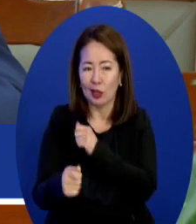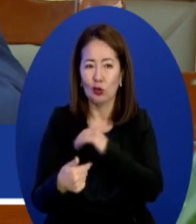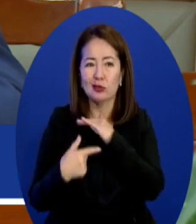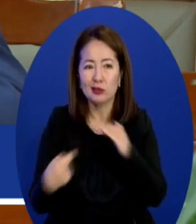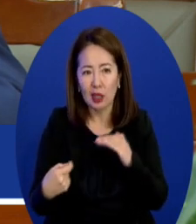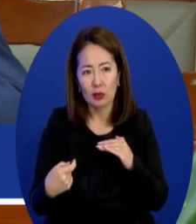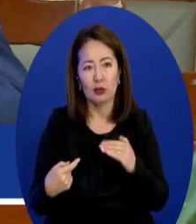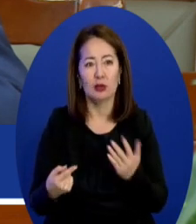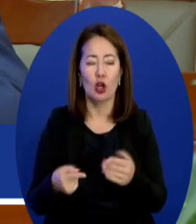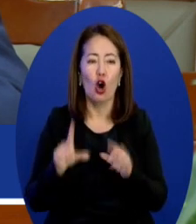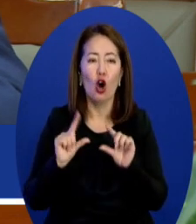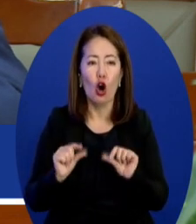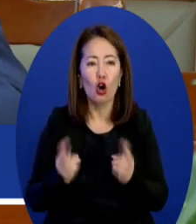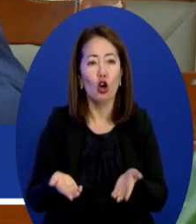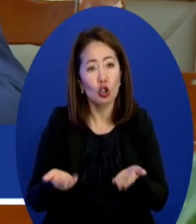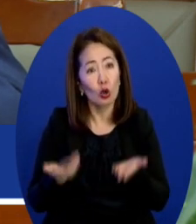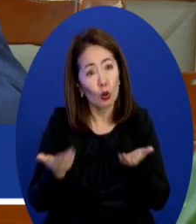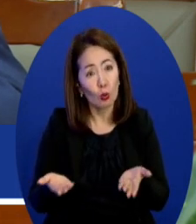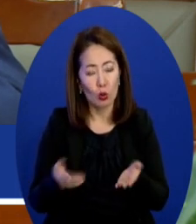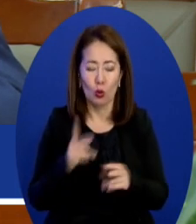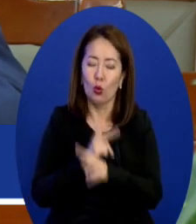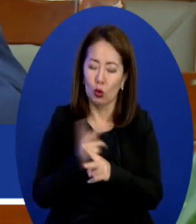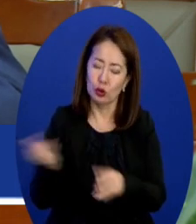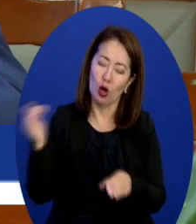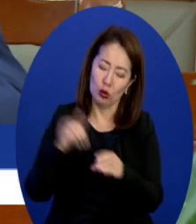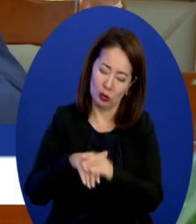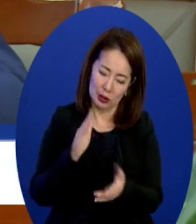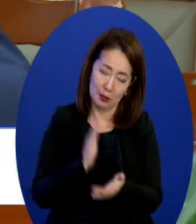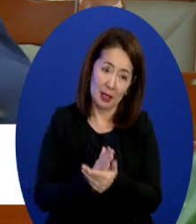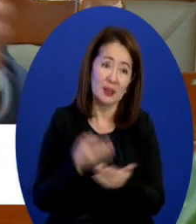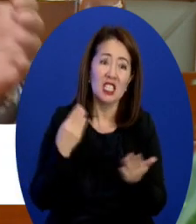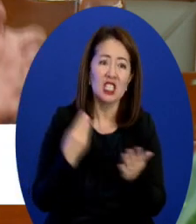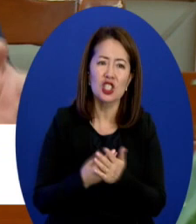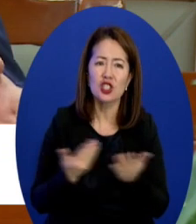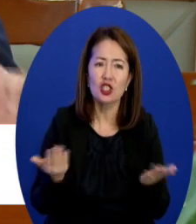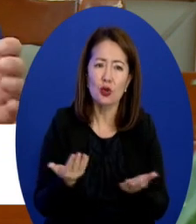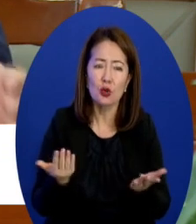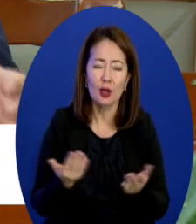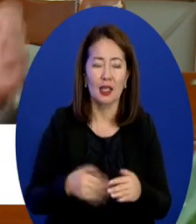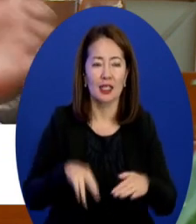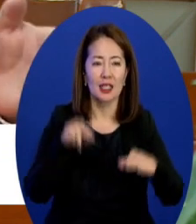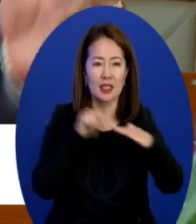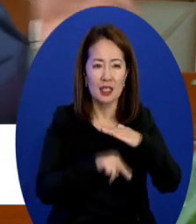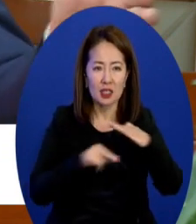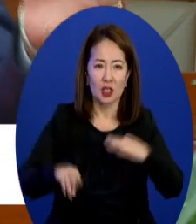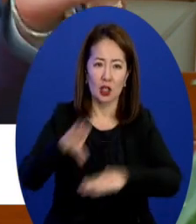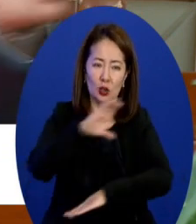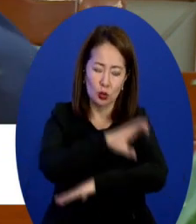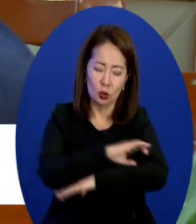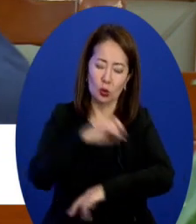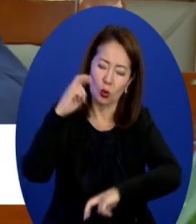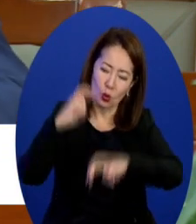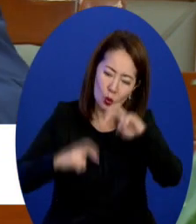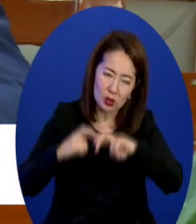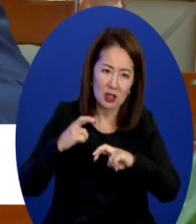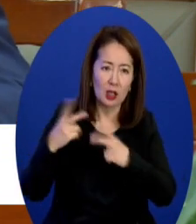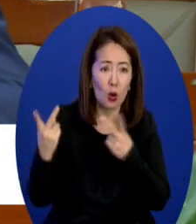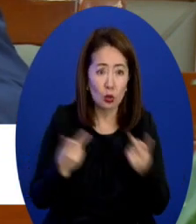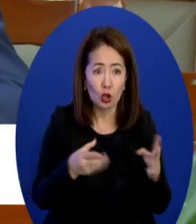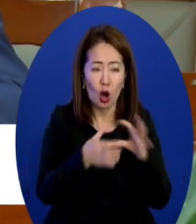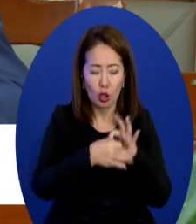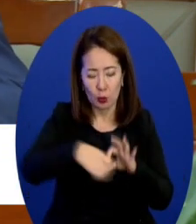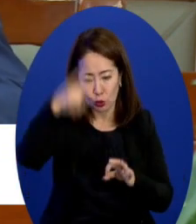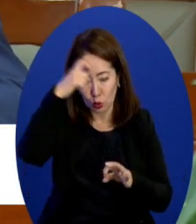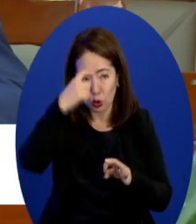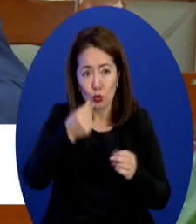орлогын алан дотрыг хөнгөлөх ийм хуулийг оруулж байгаа нэгснээ одоо нөгөө цэцэрлэг сургууль үйлдвэр үйлчлэгээний зориултаар түрээс авж